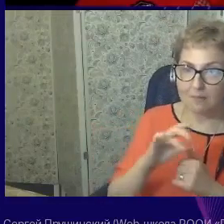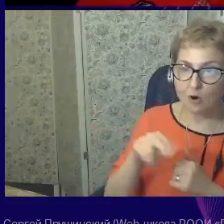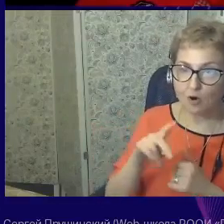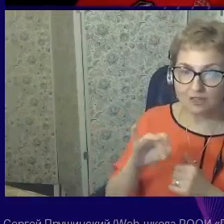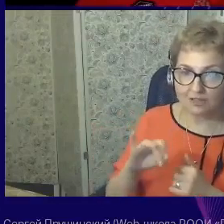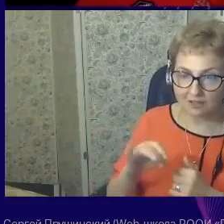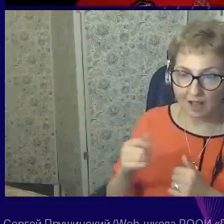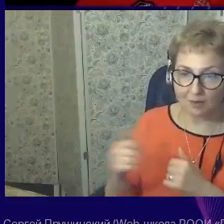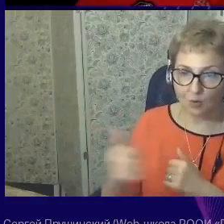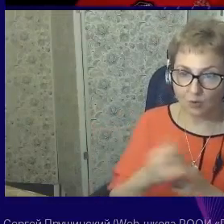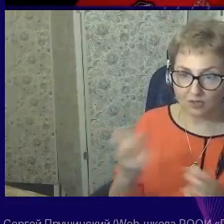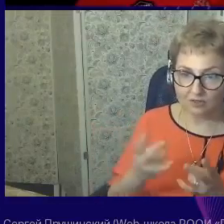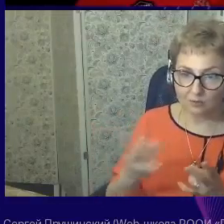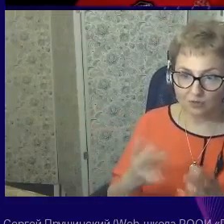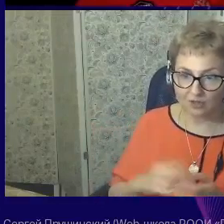Вот. То